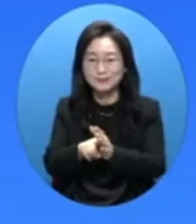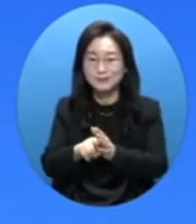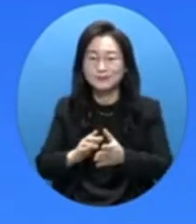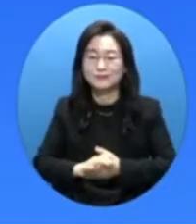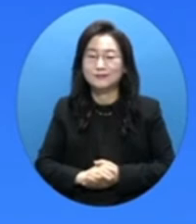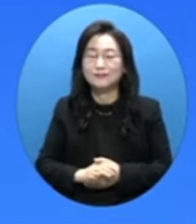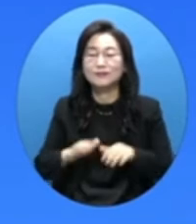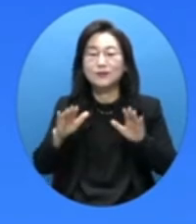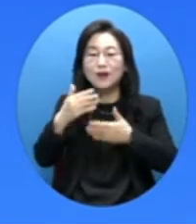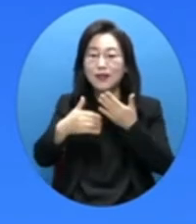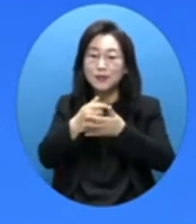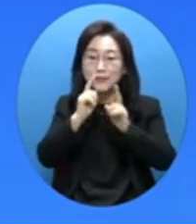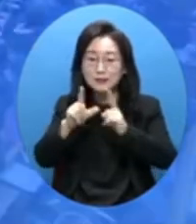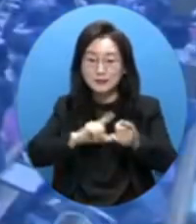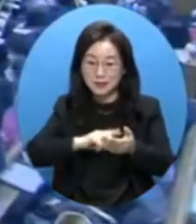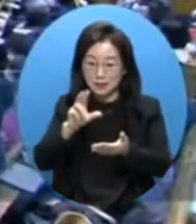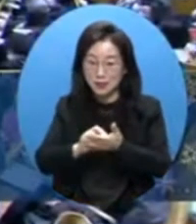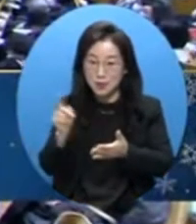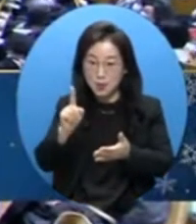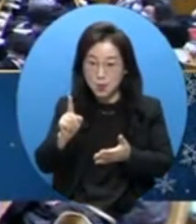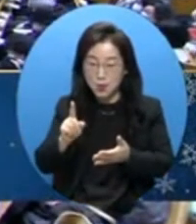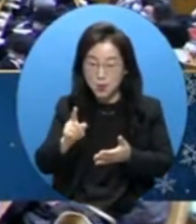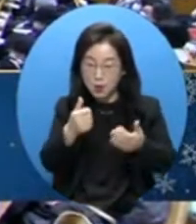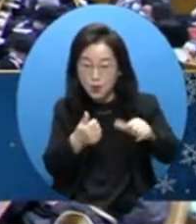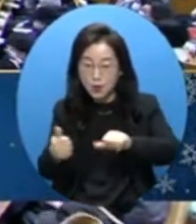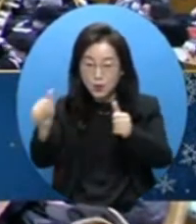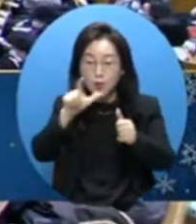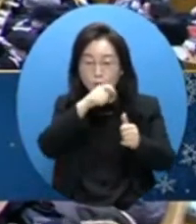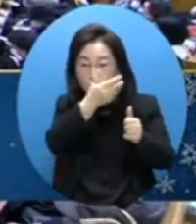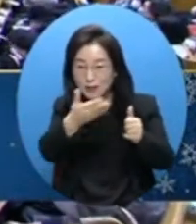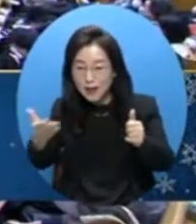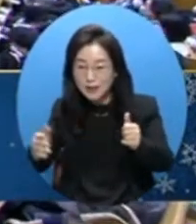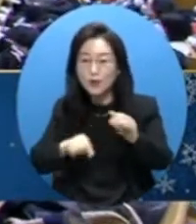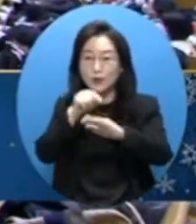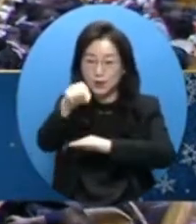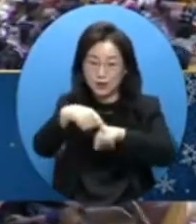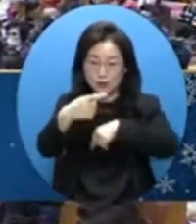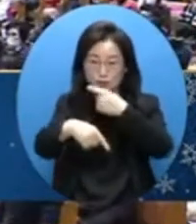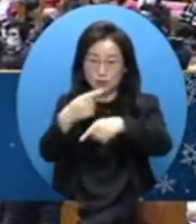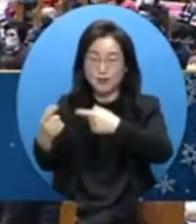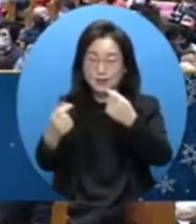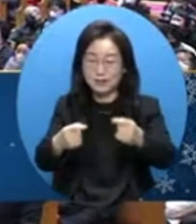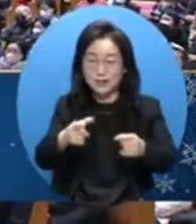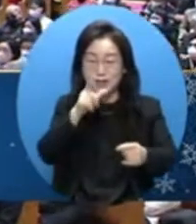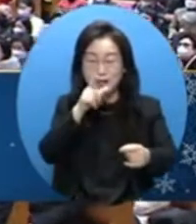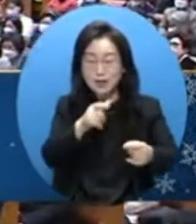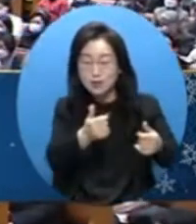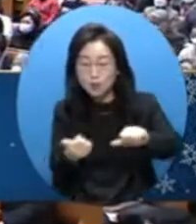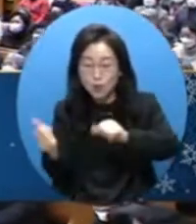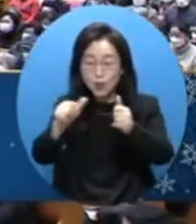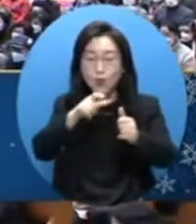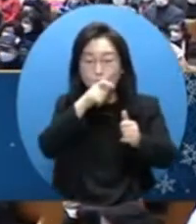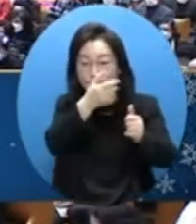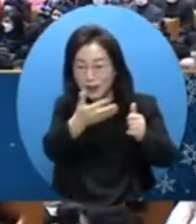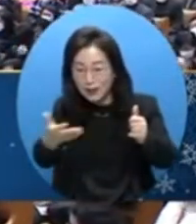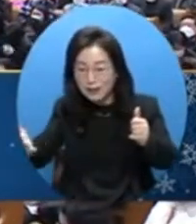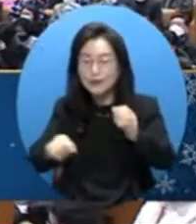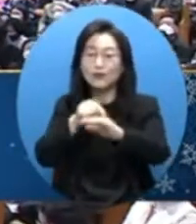오늘 말씀의 제목은 요단을 건너라입니다 제목 한번 따라 주시기 바랍니다 요단을 건너라